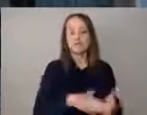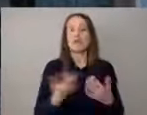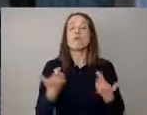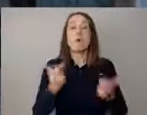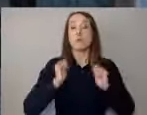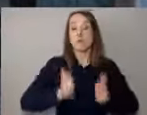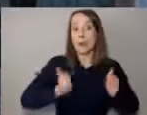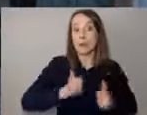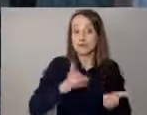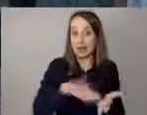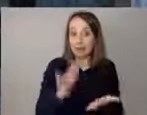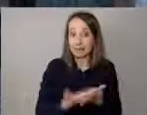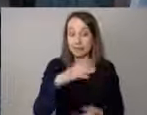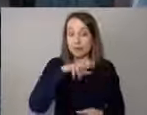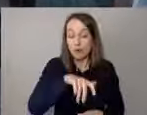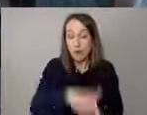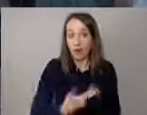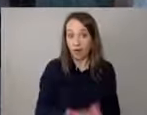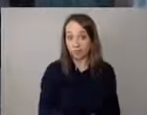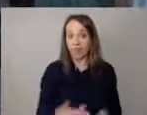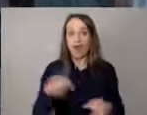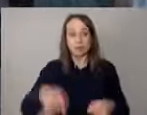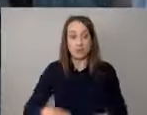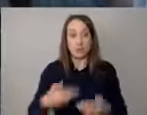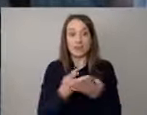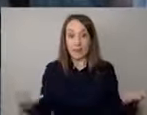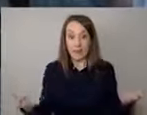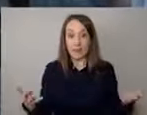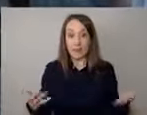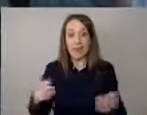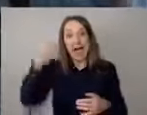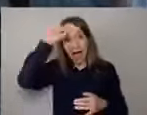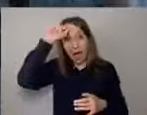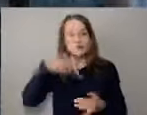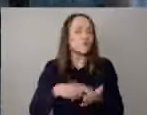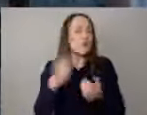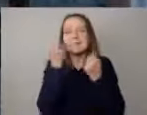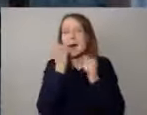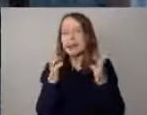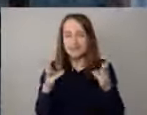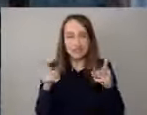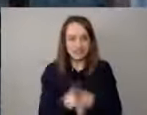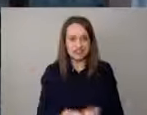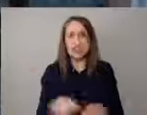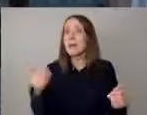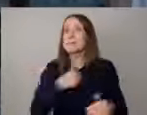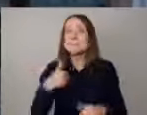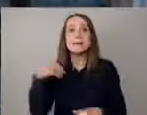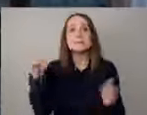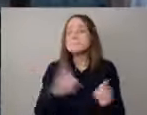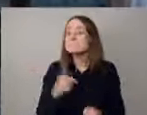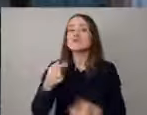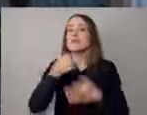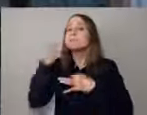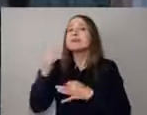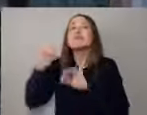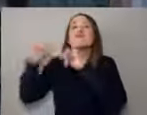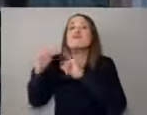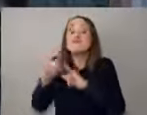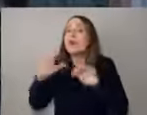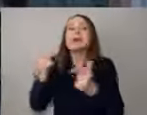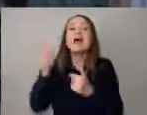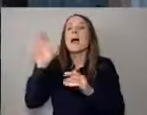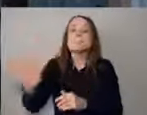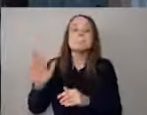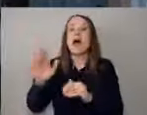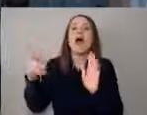który choćby tutaj na ziemi augustowskiej jest szczególnie istotny. Musimy pytać rządzących, jakie mają dokładnie recepty dla